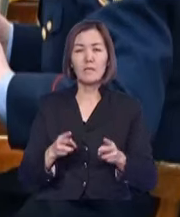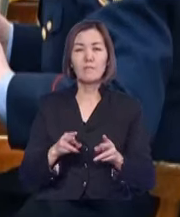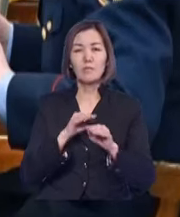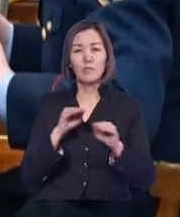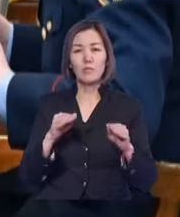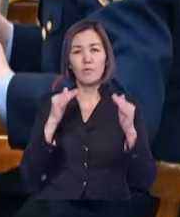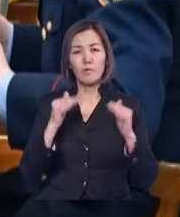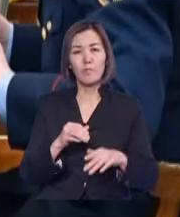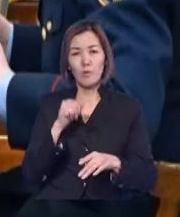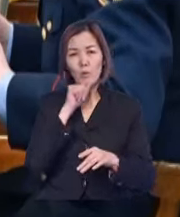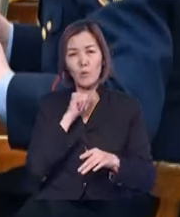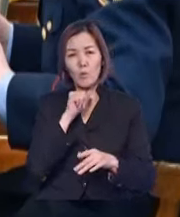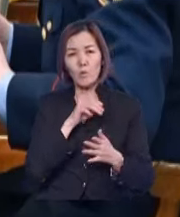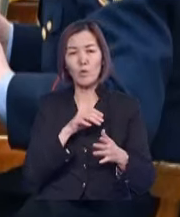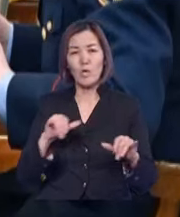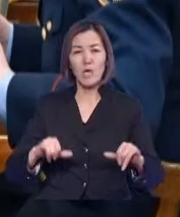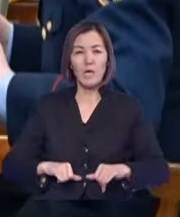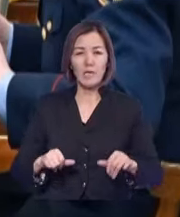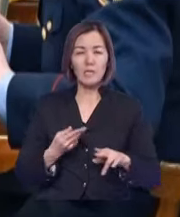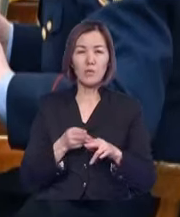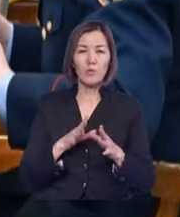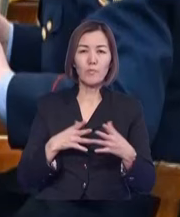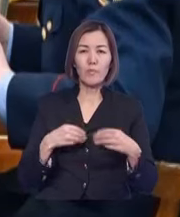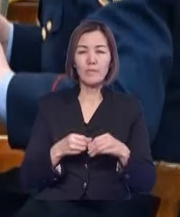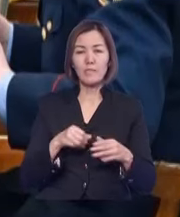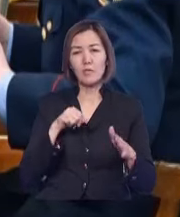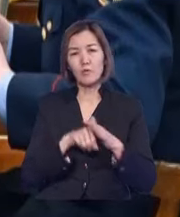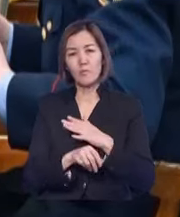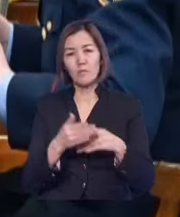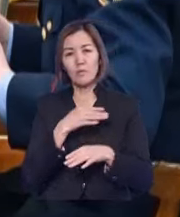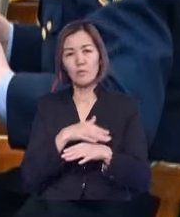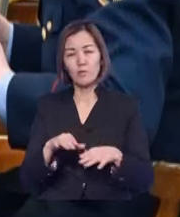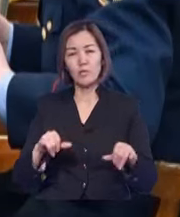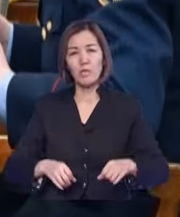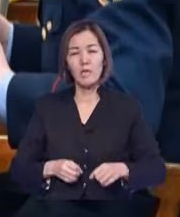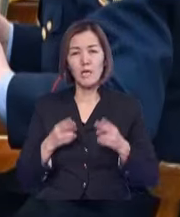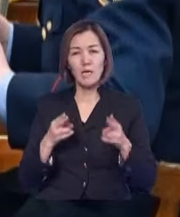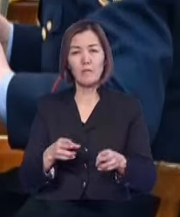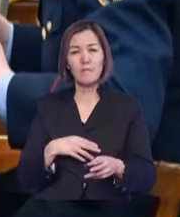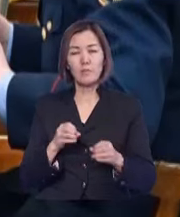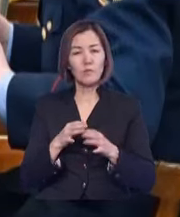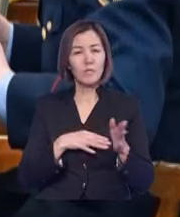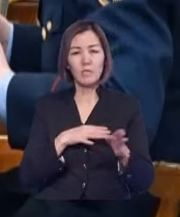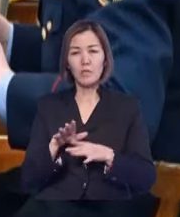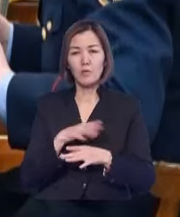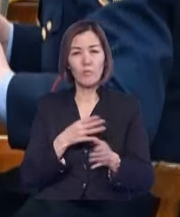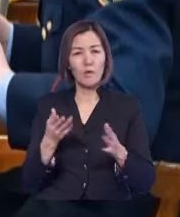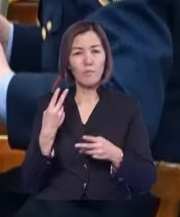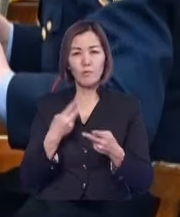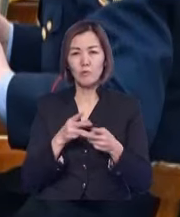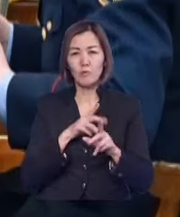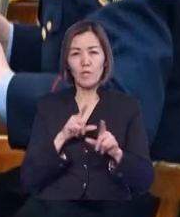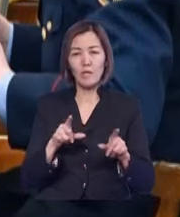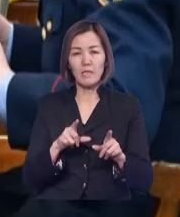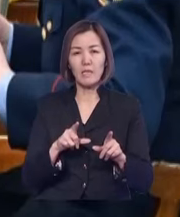төмендеген ұрлық, тонау, қарақшылық, сондай-ақ отбасылық, тұрмыстық және көшеде жасалған қылмыстар, кәмелетке толмаған және бұрын сотталған азаматтар